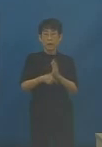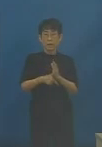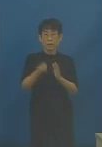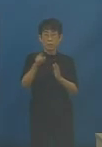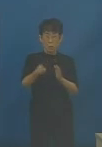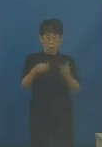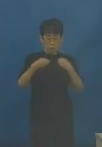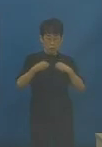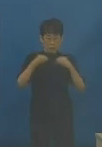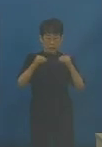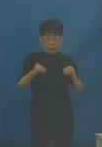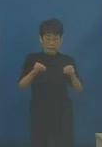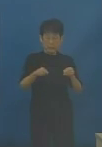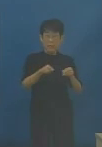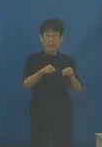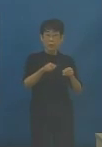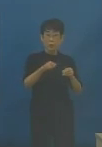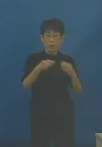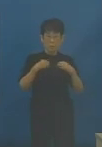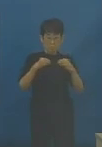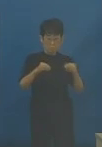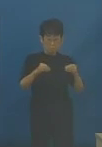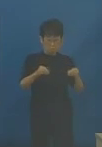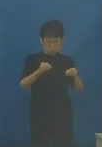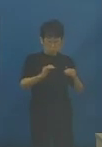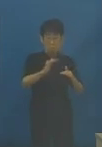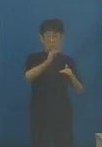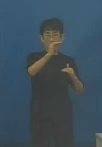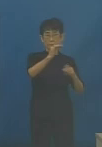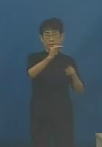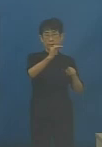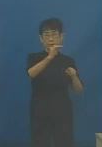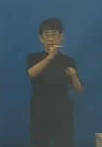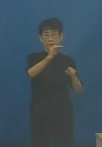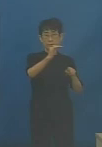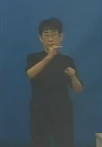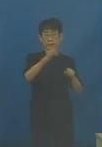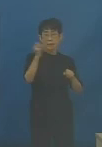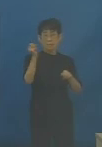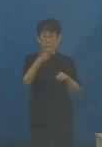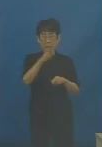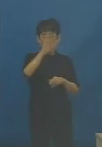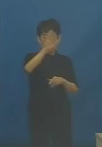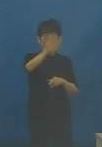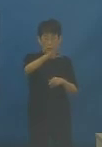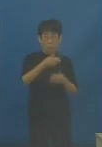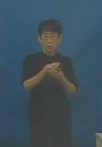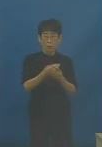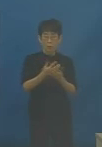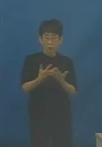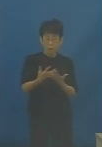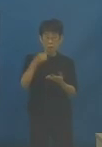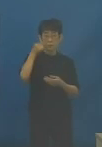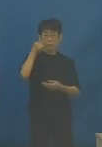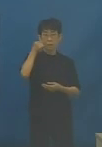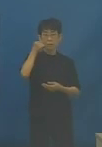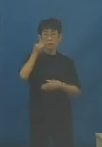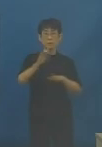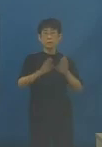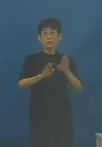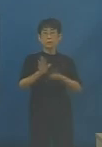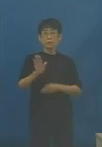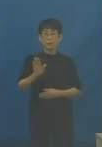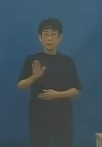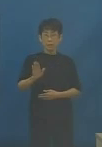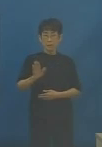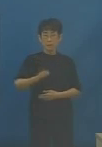感染が依然としてこの高い水準にあると。でそれから今後もまだ予断を許さない、ということも、ござい